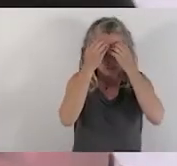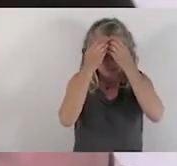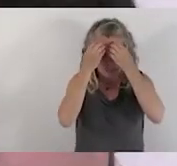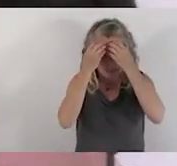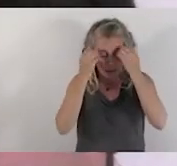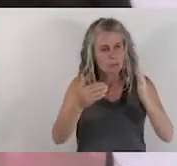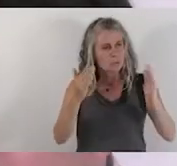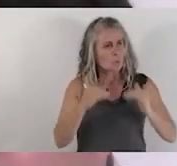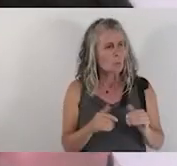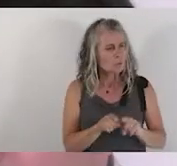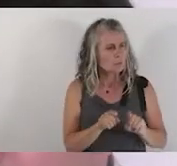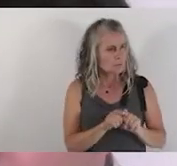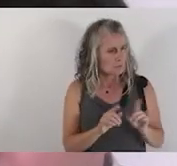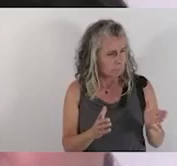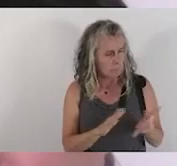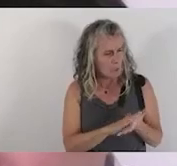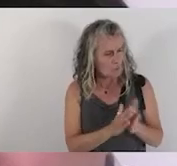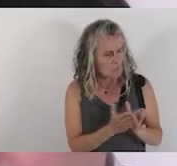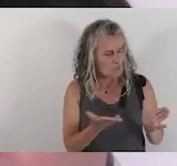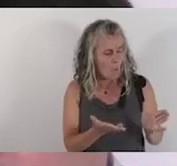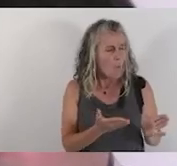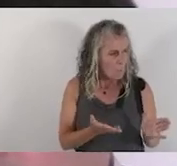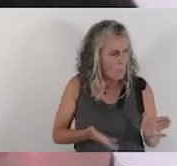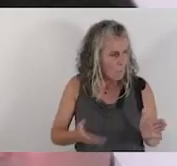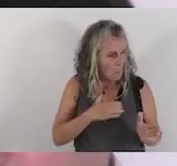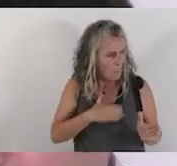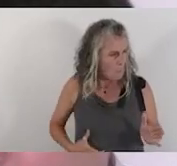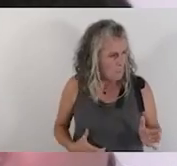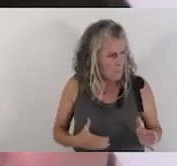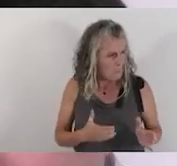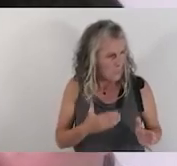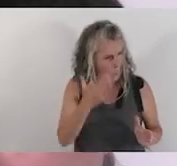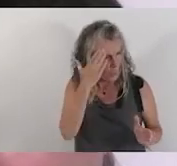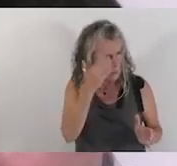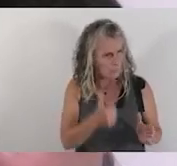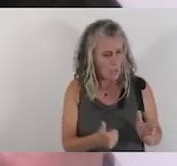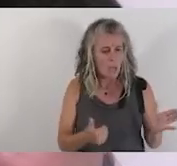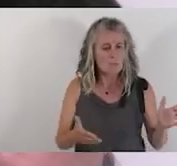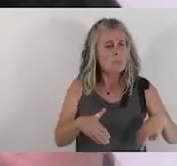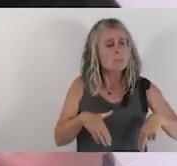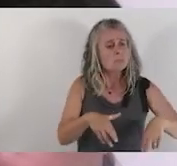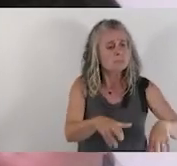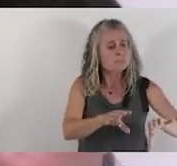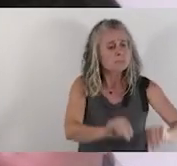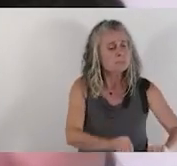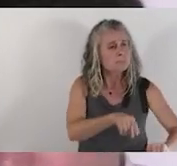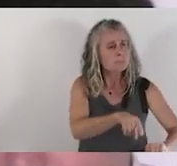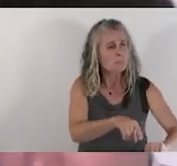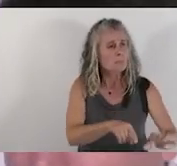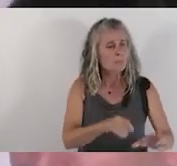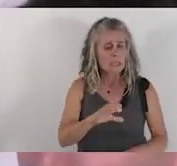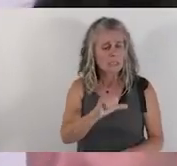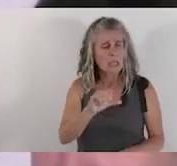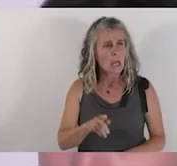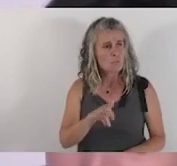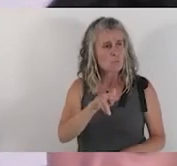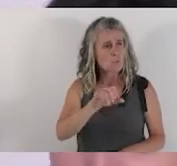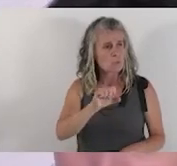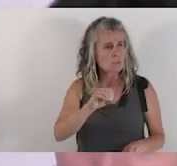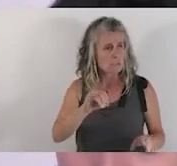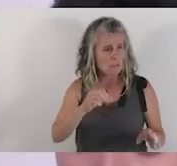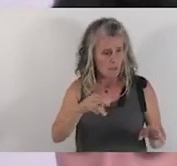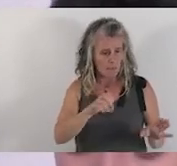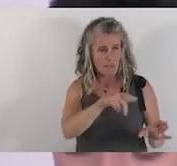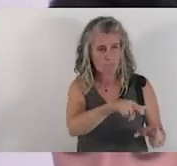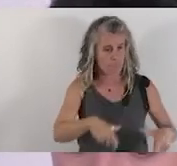mairie puisqu'ils sont installés en face, c'est-à-dire dans l'immeuble des Capucins, pour des appartements, des rénovations d'appartements sociaux